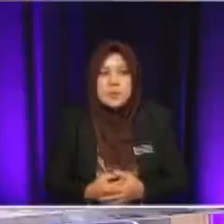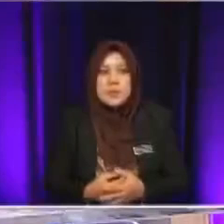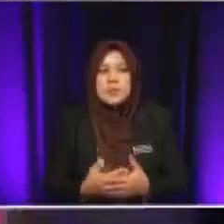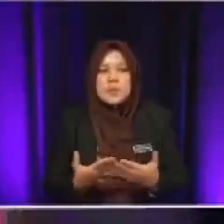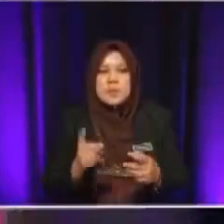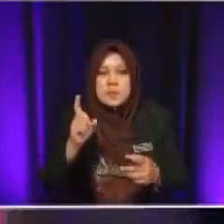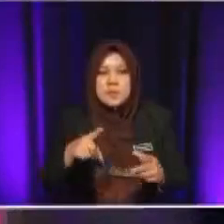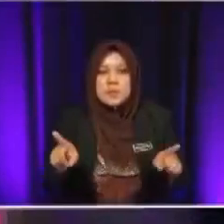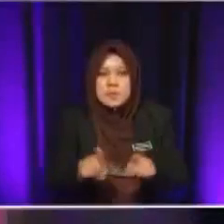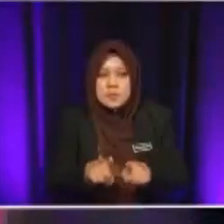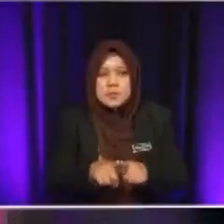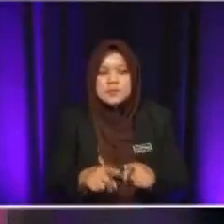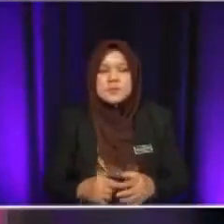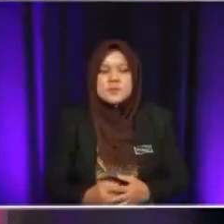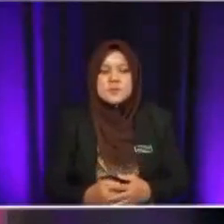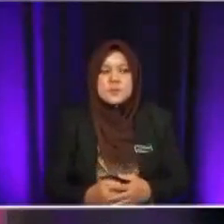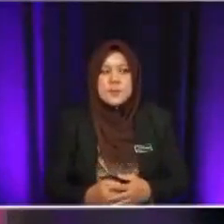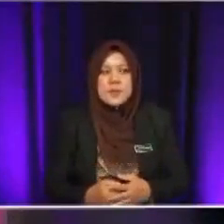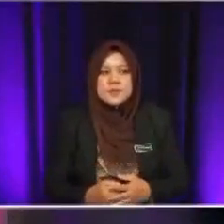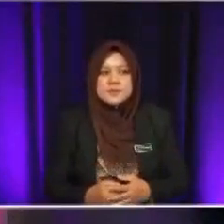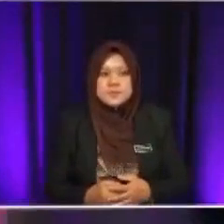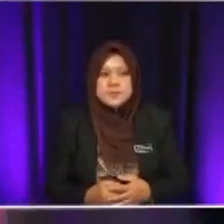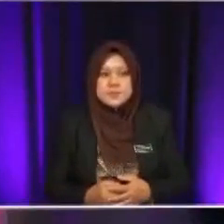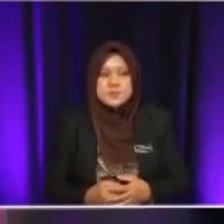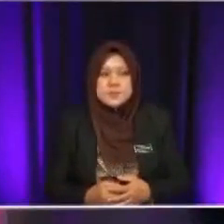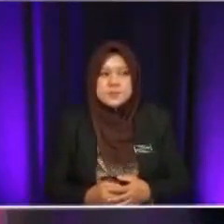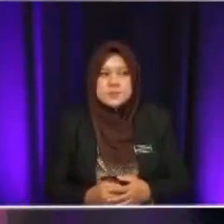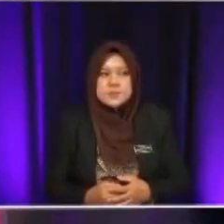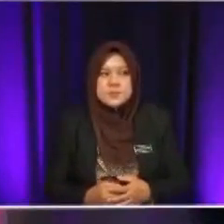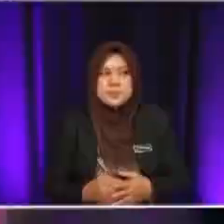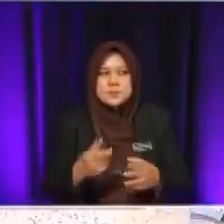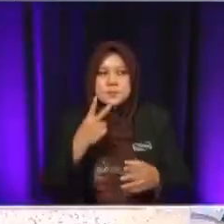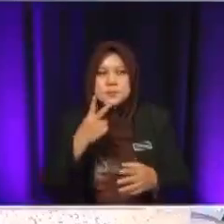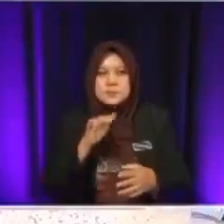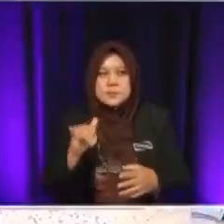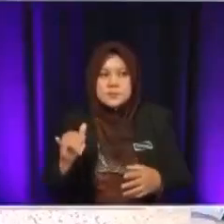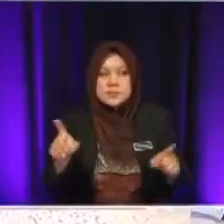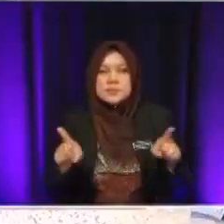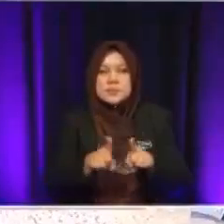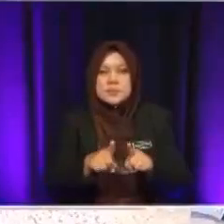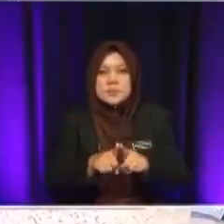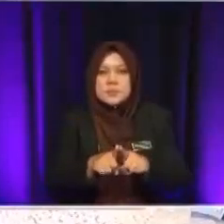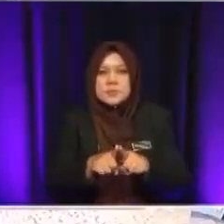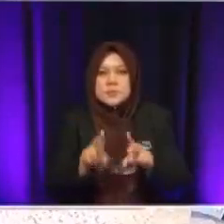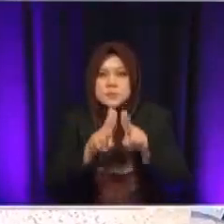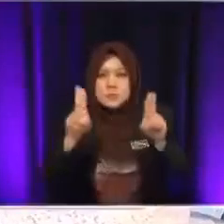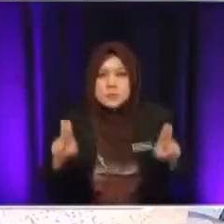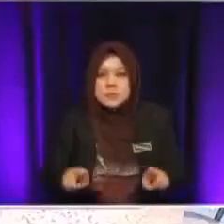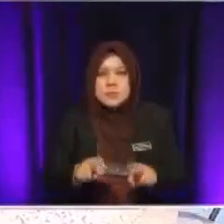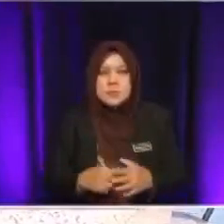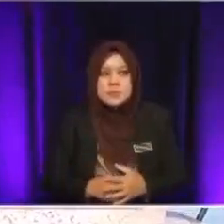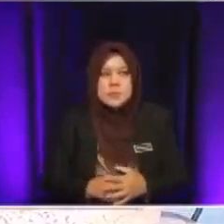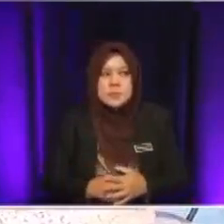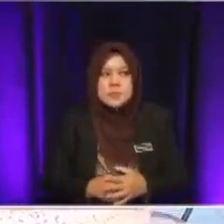pula. Tak boleh lah. Dia kena yang sama. Ya, kalau macam ni nampaknya cikgu kata lebih kurang sama. Kita nak uji pula. Jadi